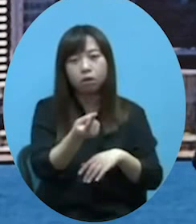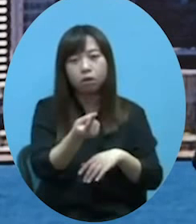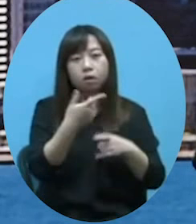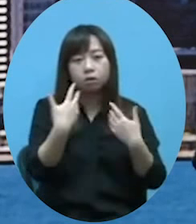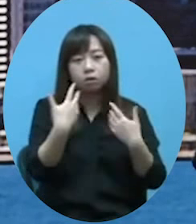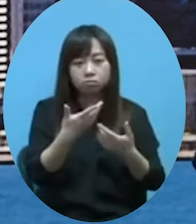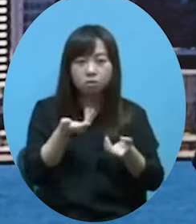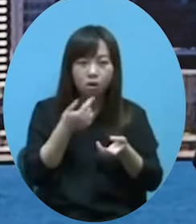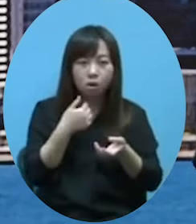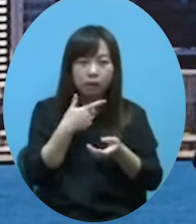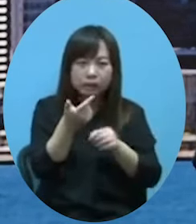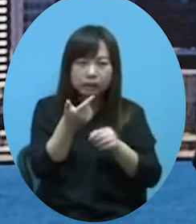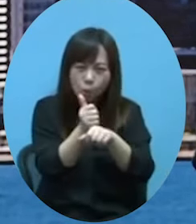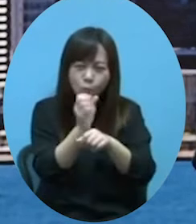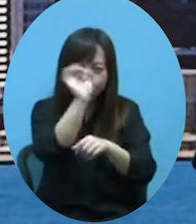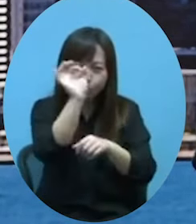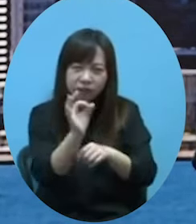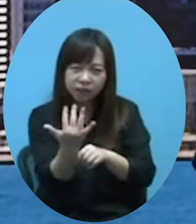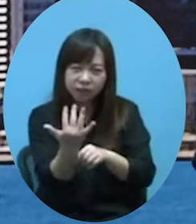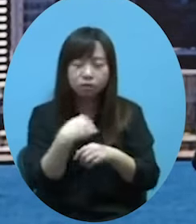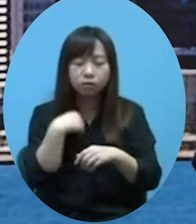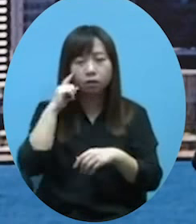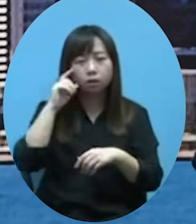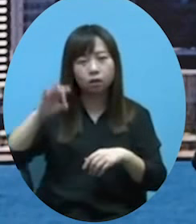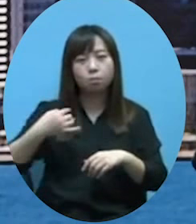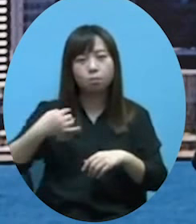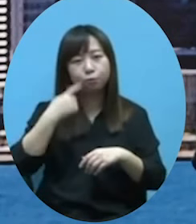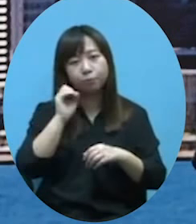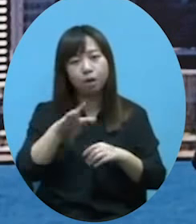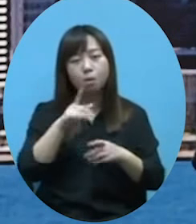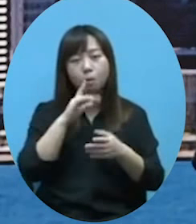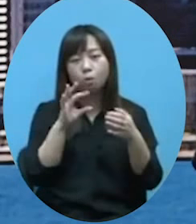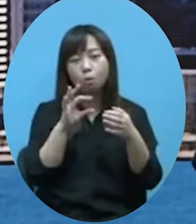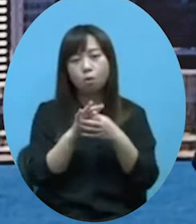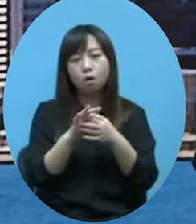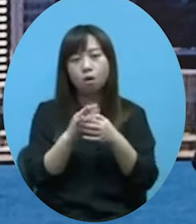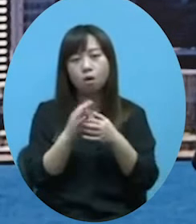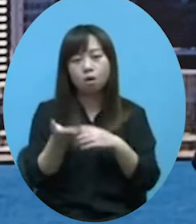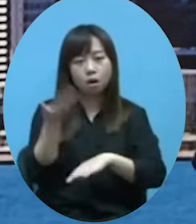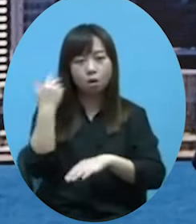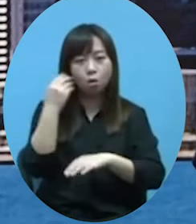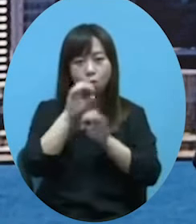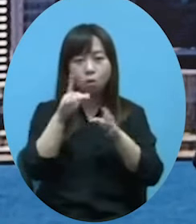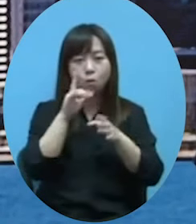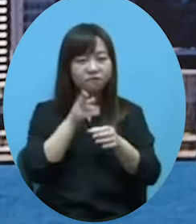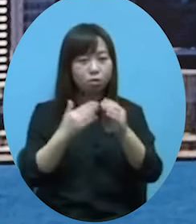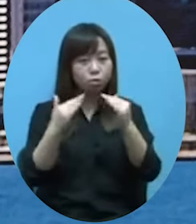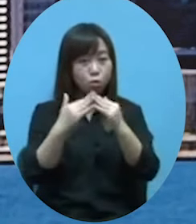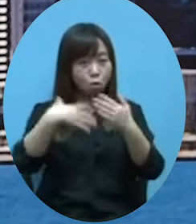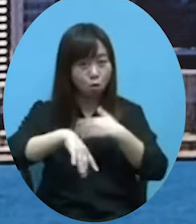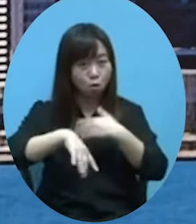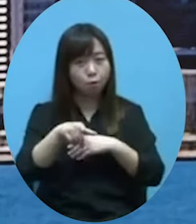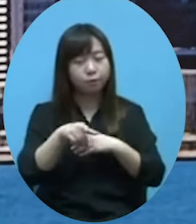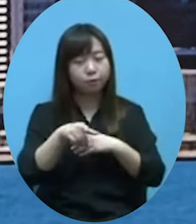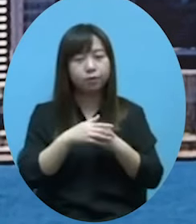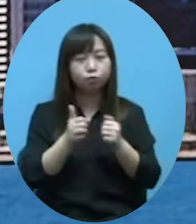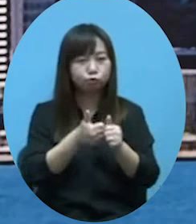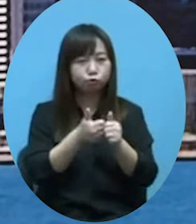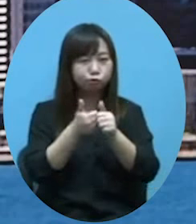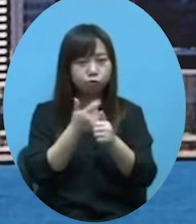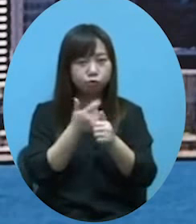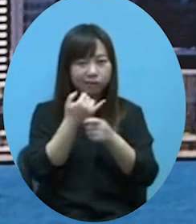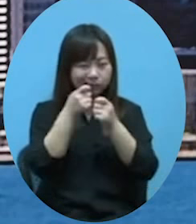性是怎樣第三個問題就是想追蹤之前有講過就是佛堂就是追蹤